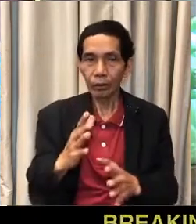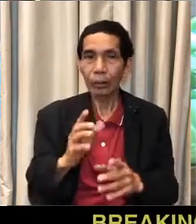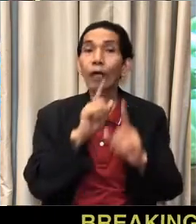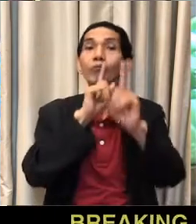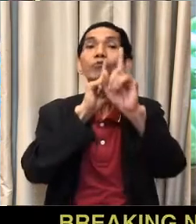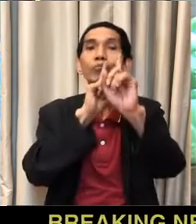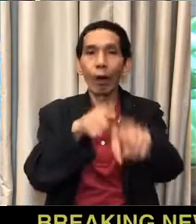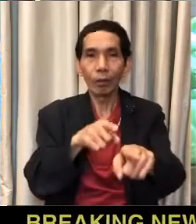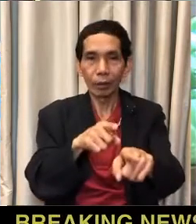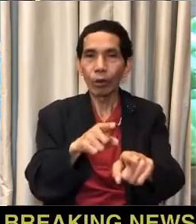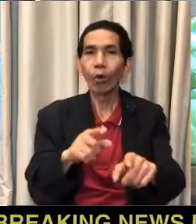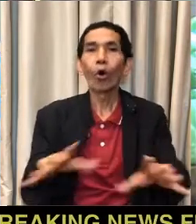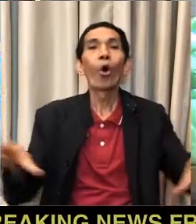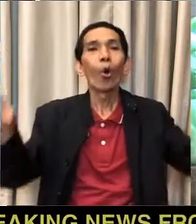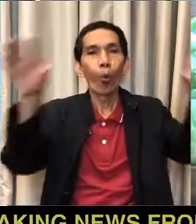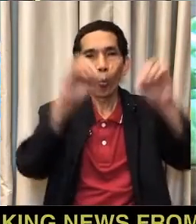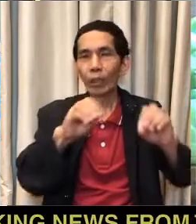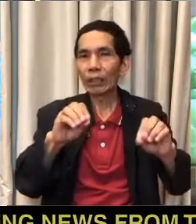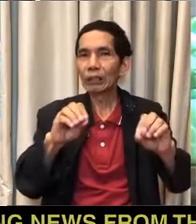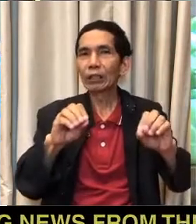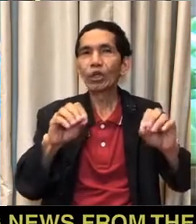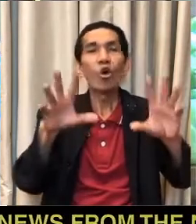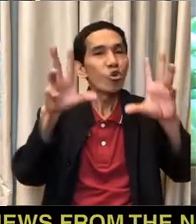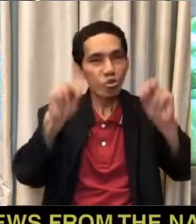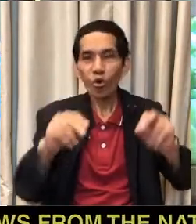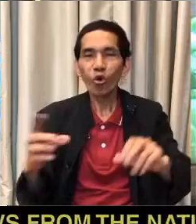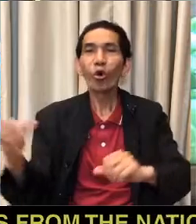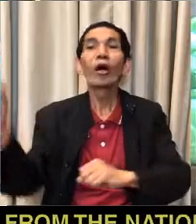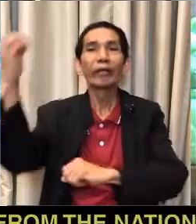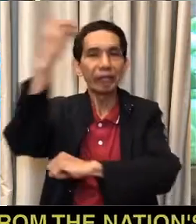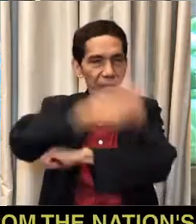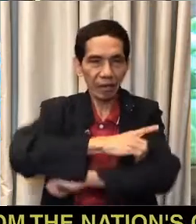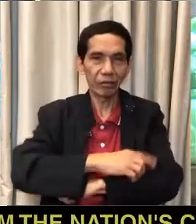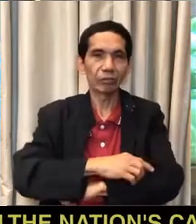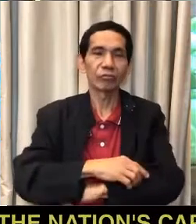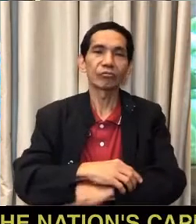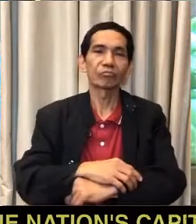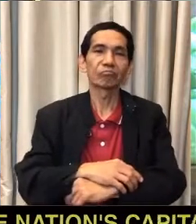tugon, wala pong piniling araw.